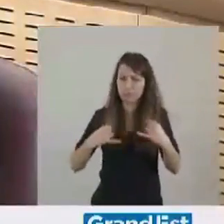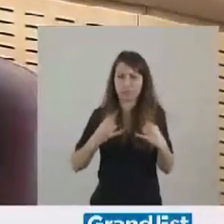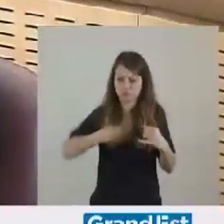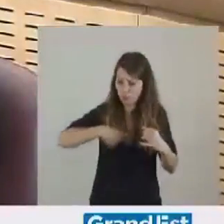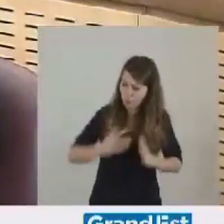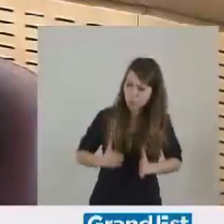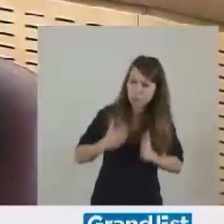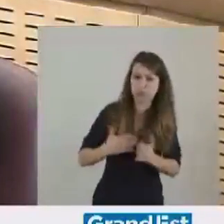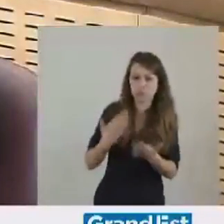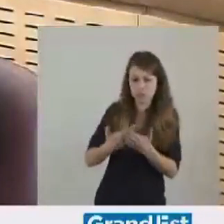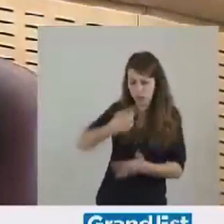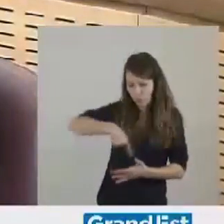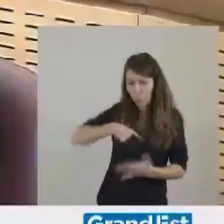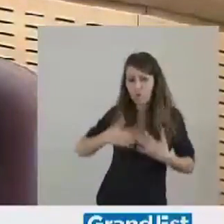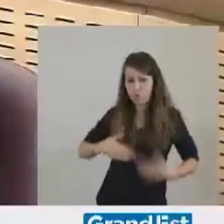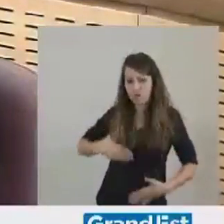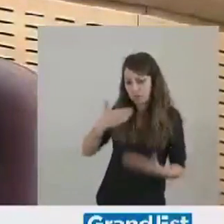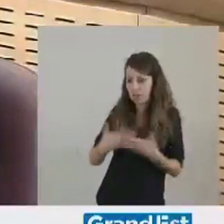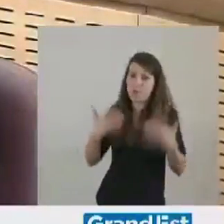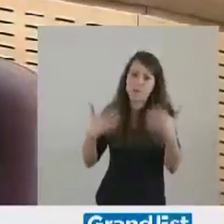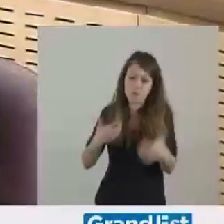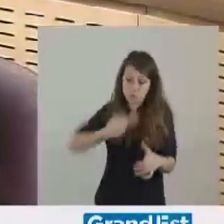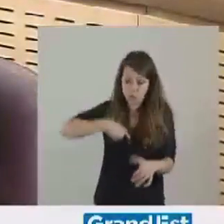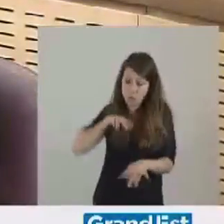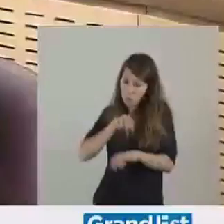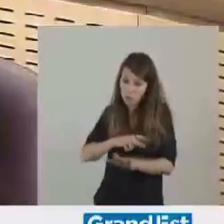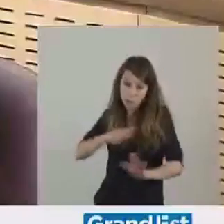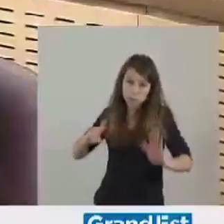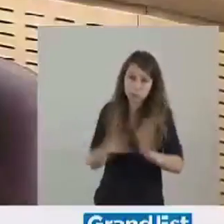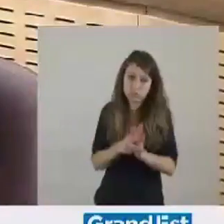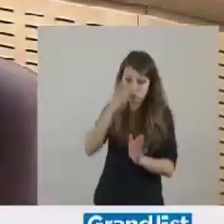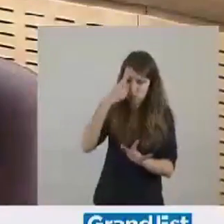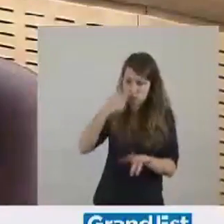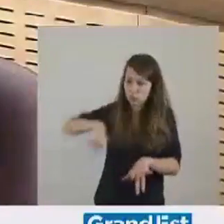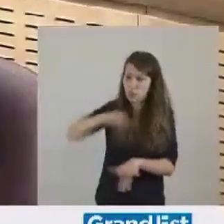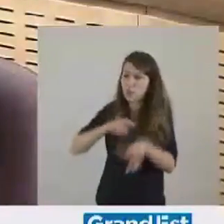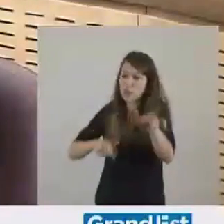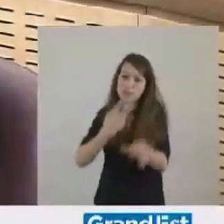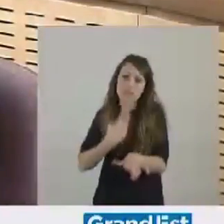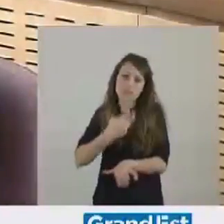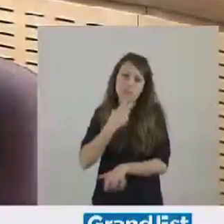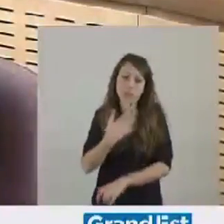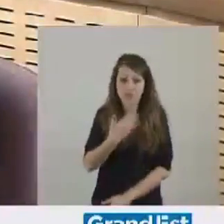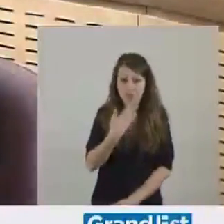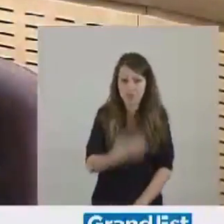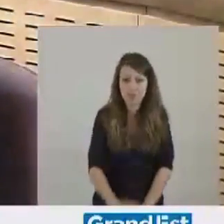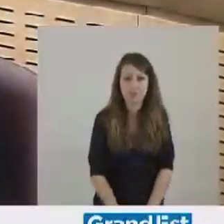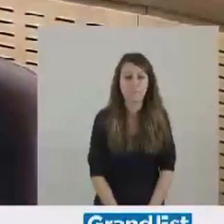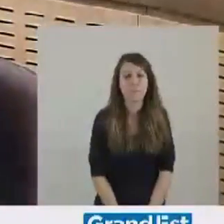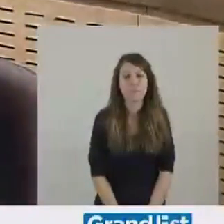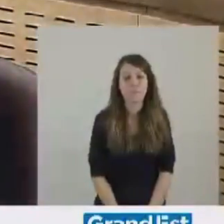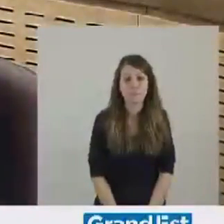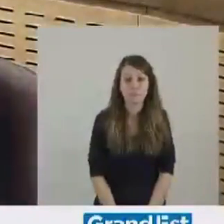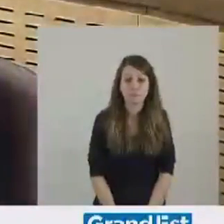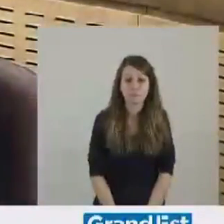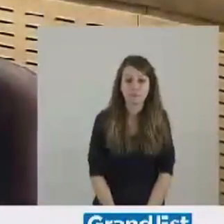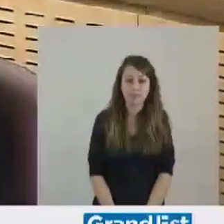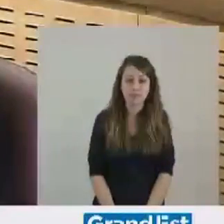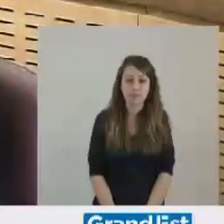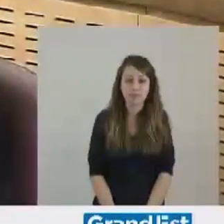le comportement que nous voulons et que nous adopterons pour nos concitoyens. Je vous remercie. Merci.